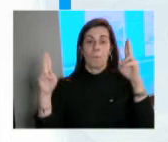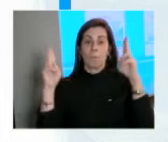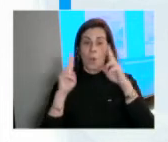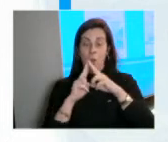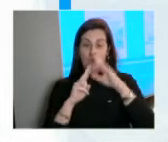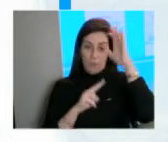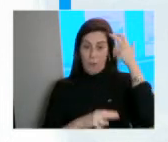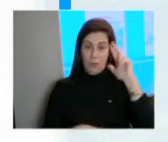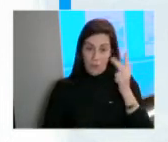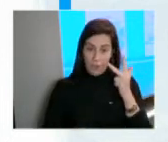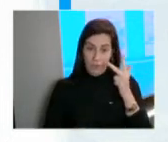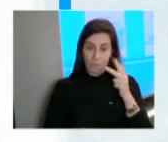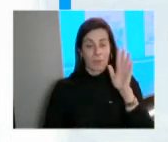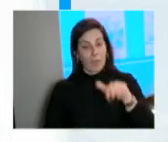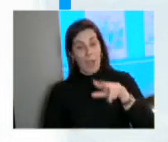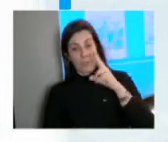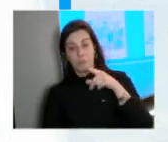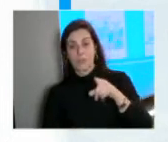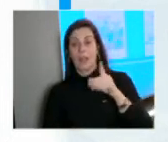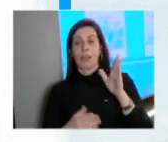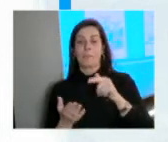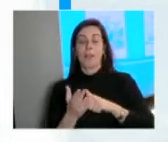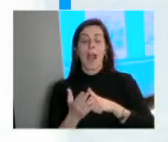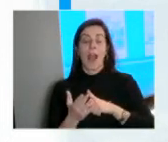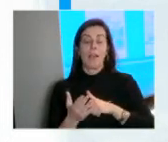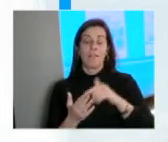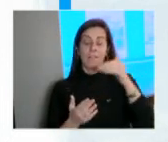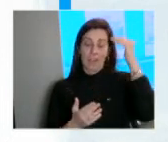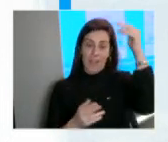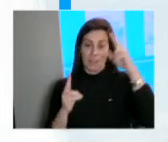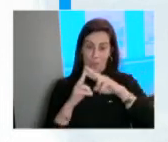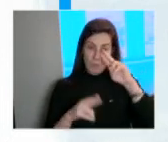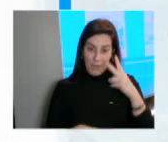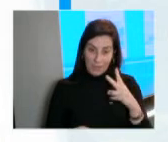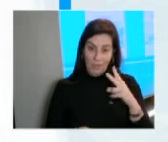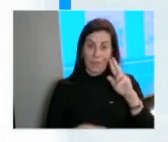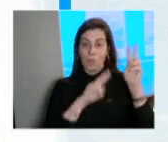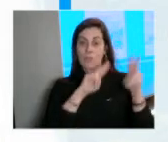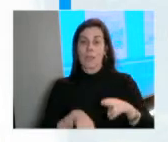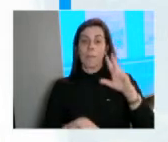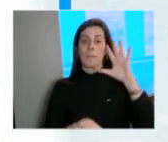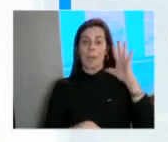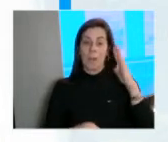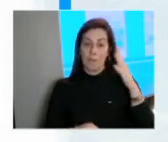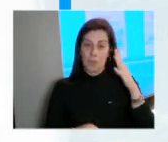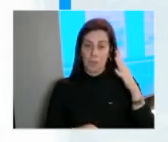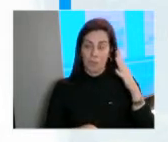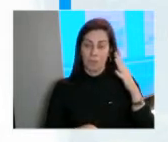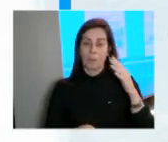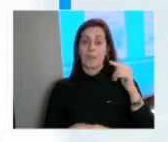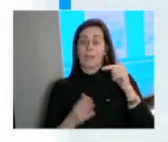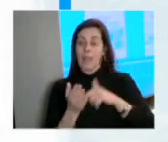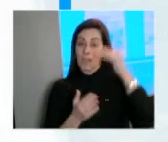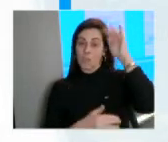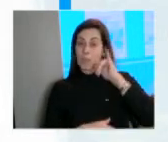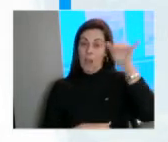נפגש עם טראמפ בשלישי, כן, גם בשני, אבל זה הוחלט רק כי גנץ נפגש איתו גם ביום שני, וחוזר ביום חמישי.